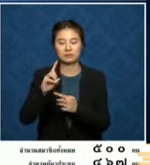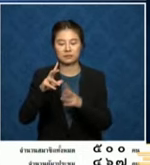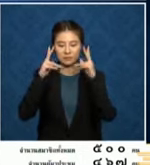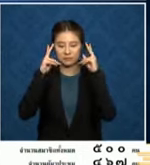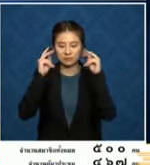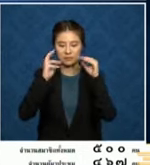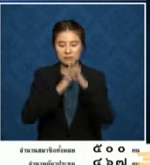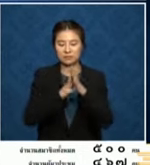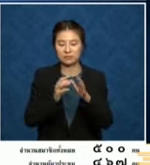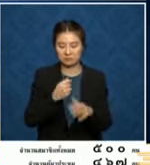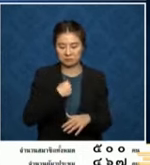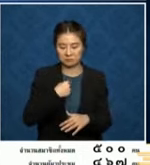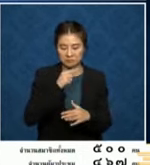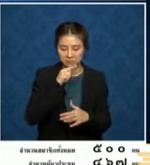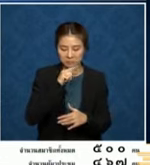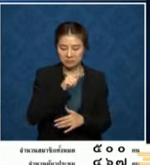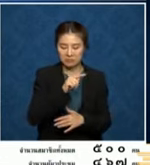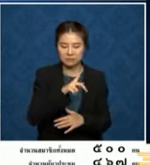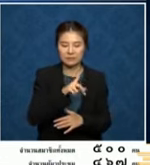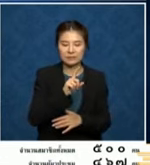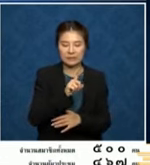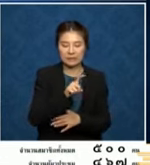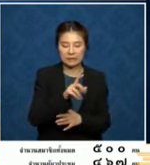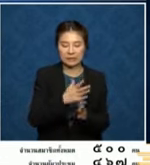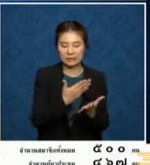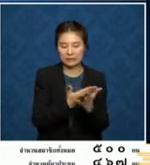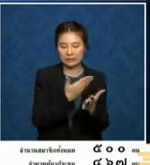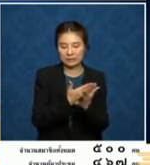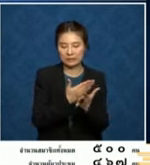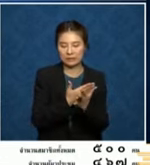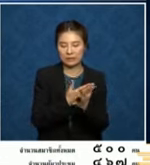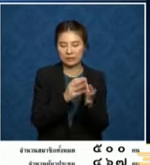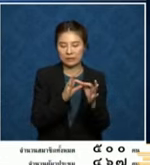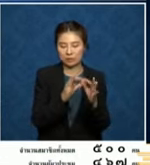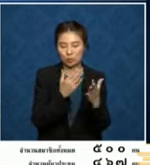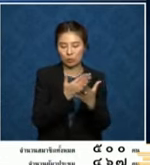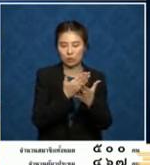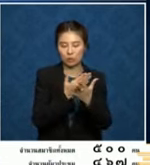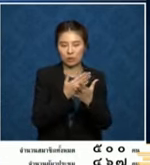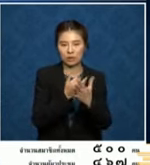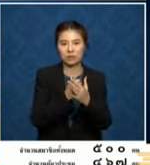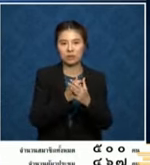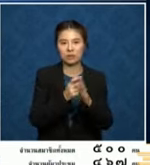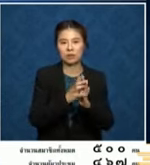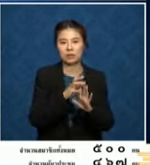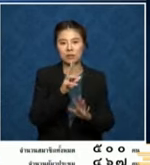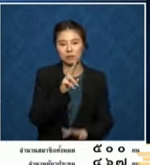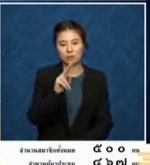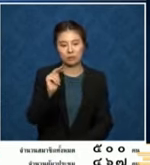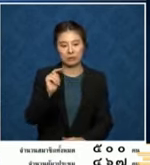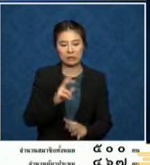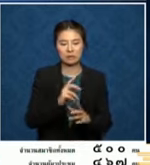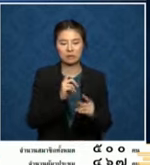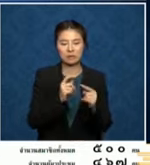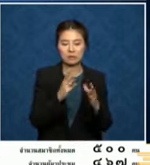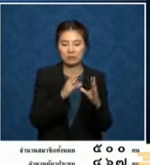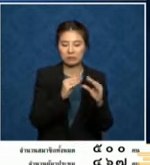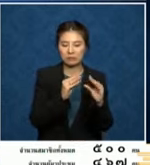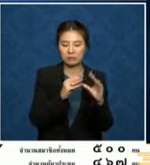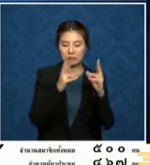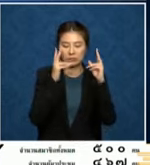ม2ฉบับเรื่องงบไป UN เนี่ยเป็นสำนักปลัดสำนักนายกตอบนะฮะ